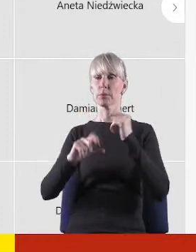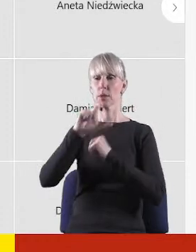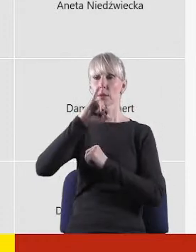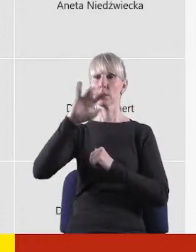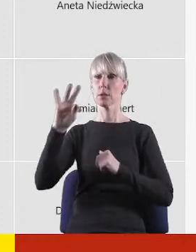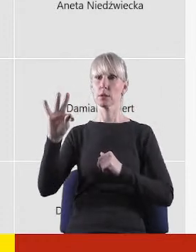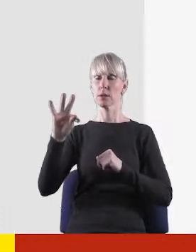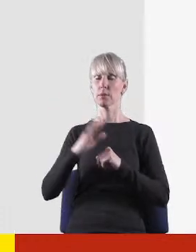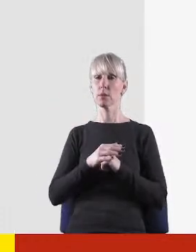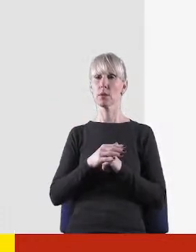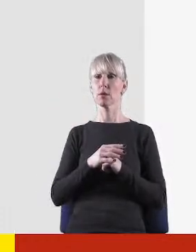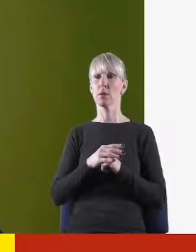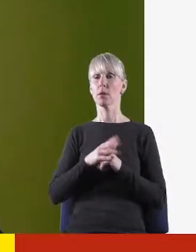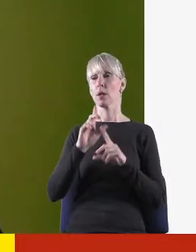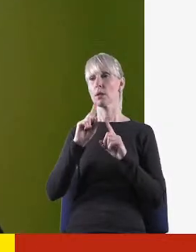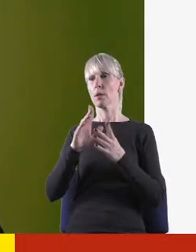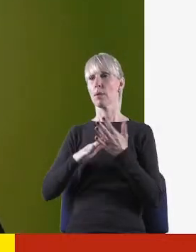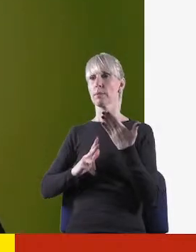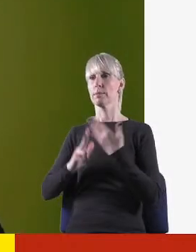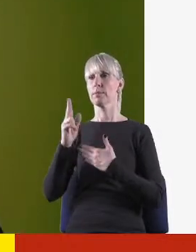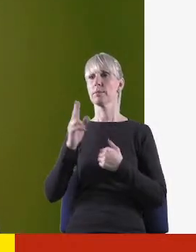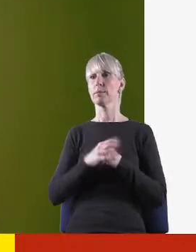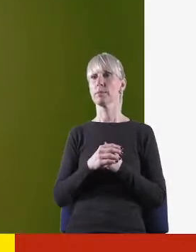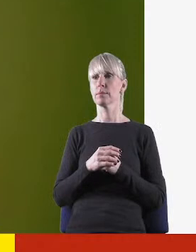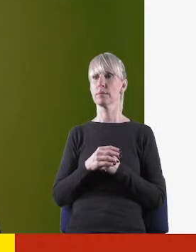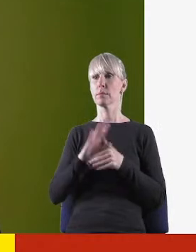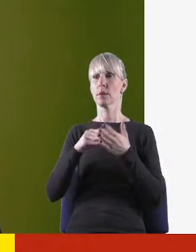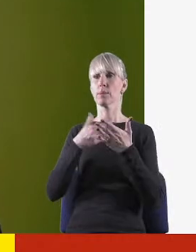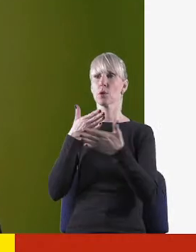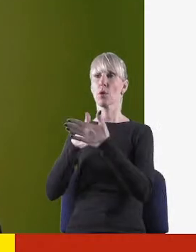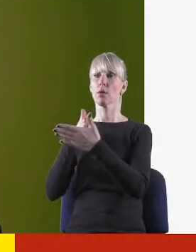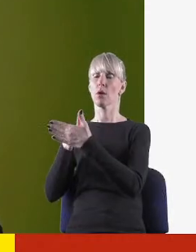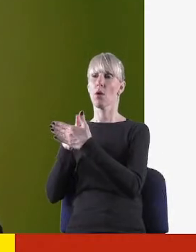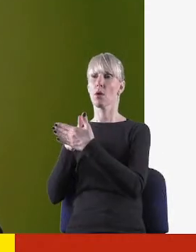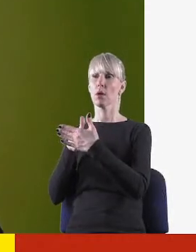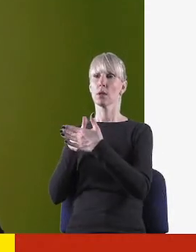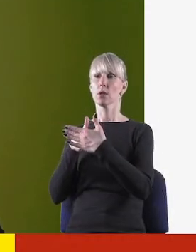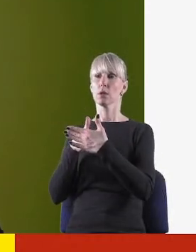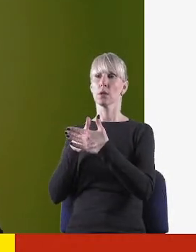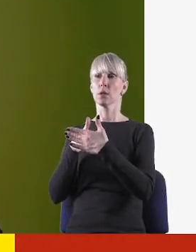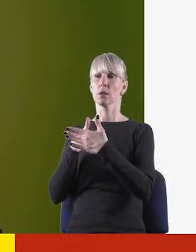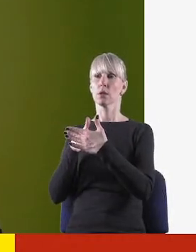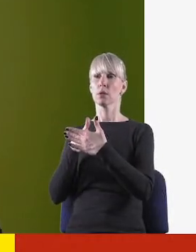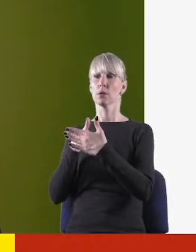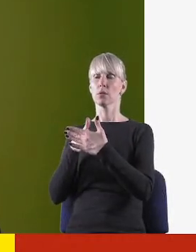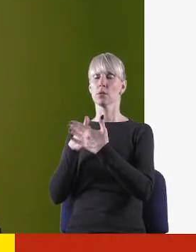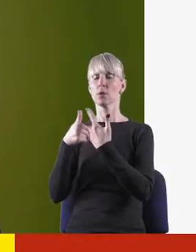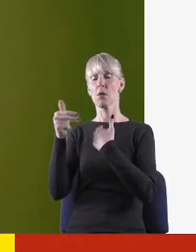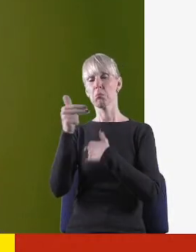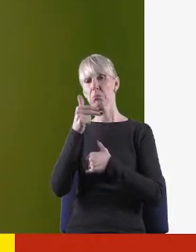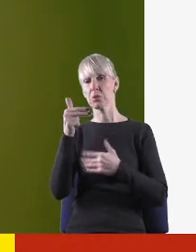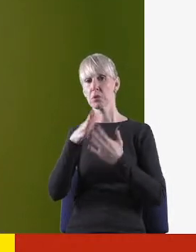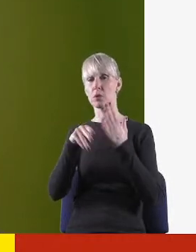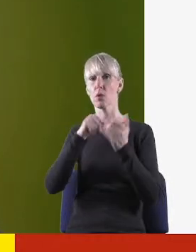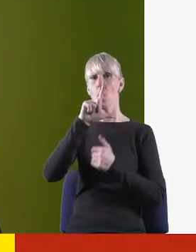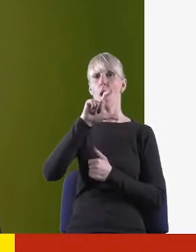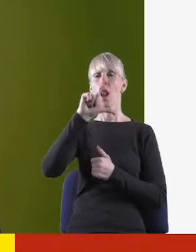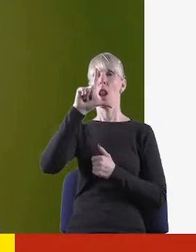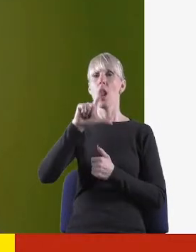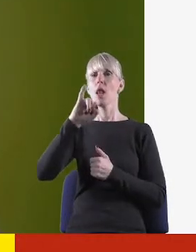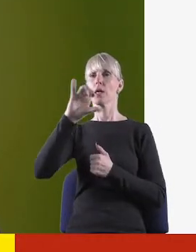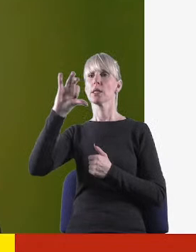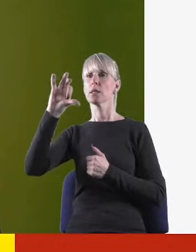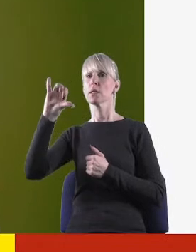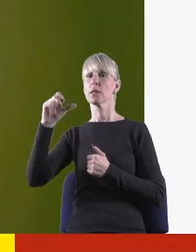poprzez cięcia, takie jak na przykład ograniczenia w odliczeniach z tytułu umów leasingowych, albo na